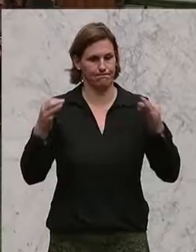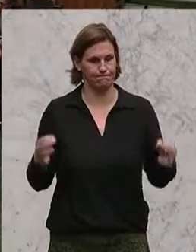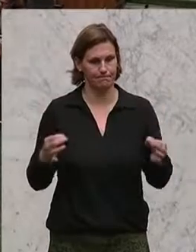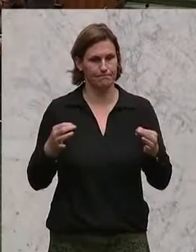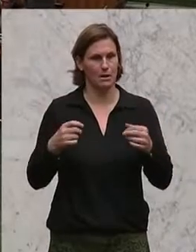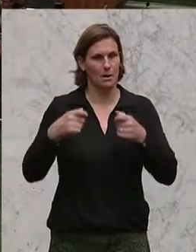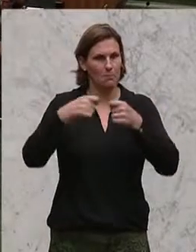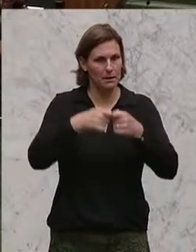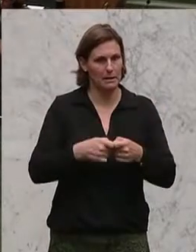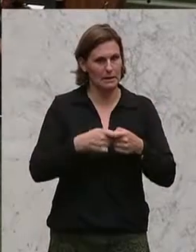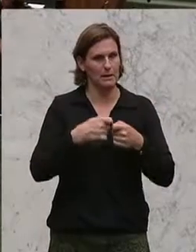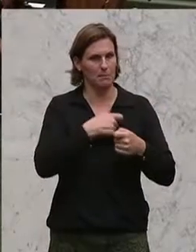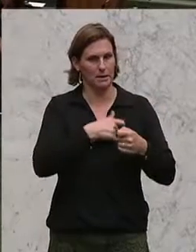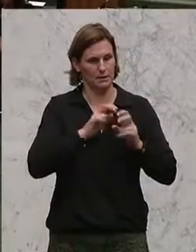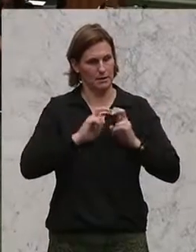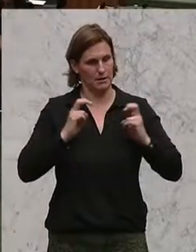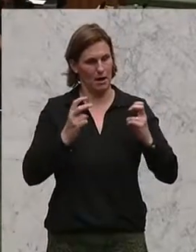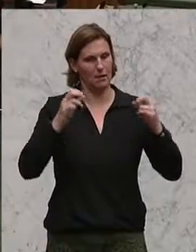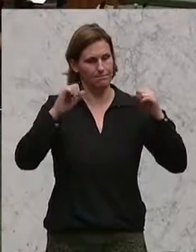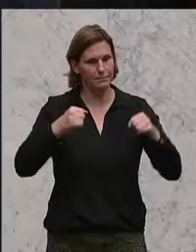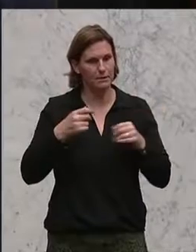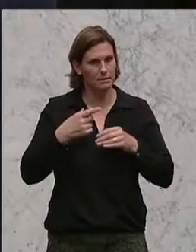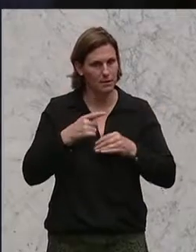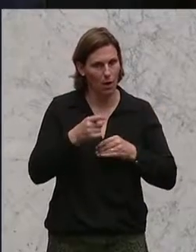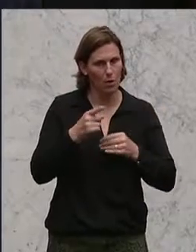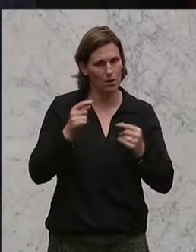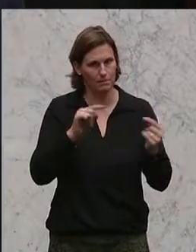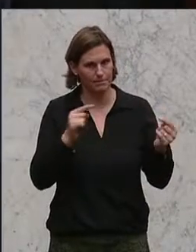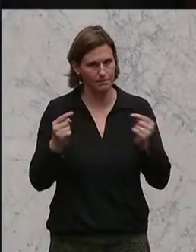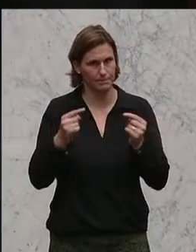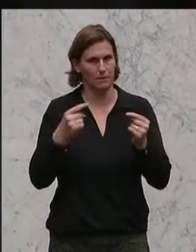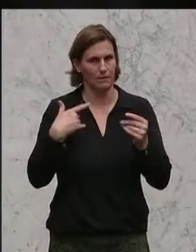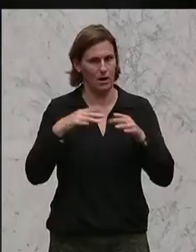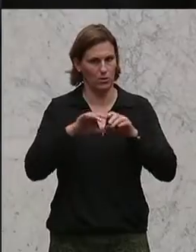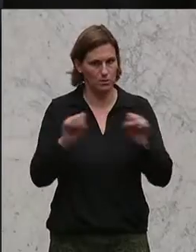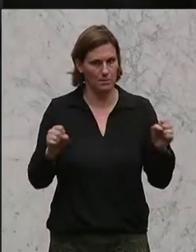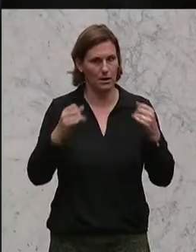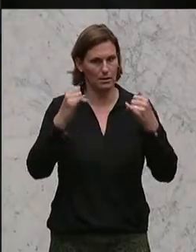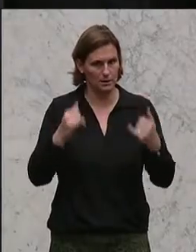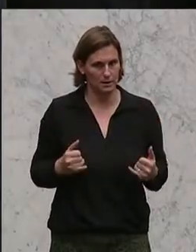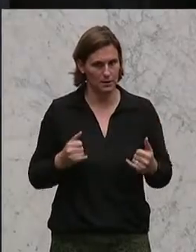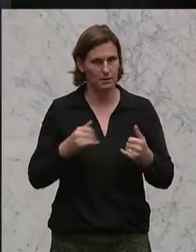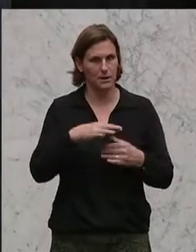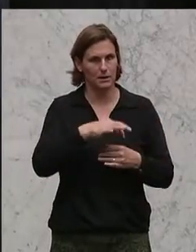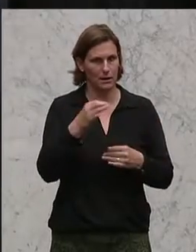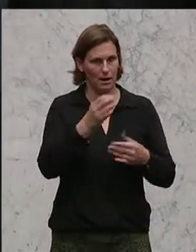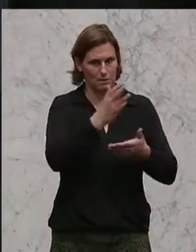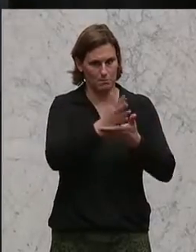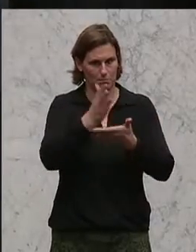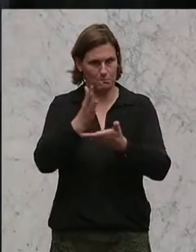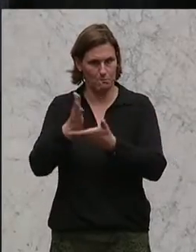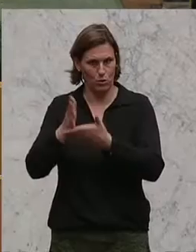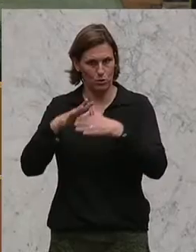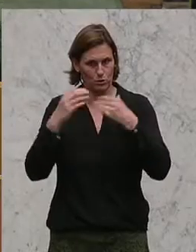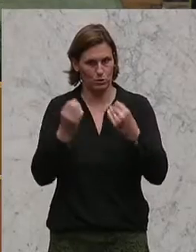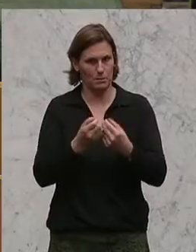der Präsidialkonferenz wurde Konsens über die Dauer der Debatten erzielt. Demgemäß wurde eine Tagesblockzeit von